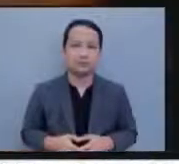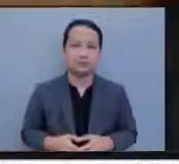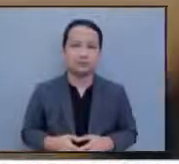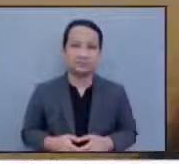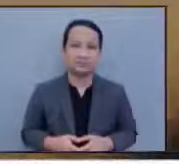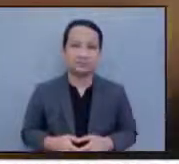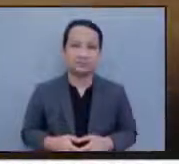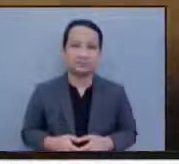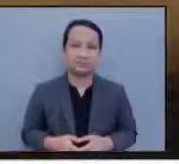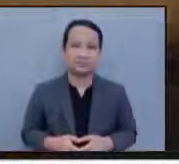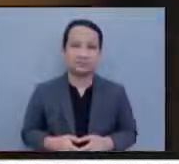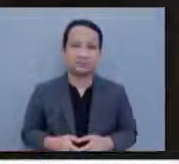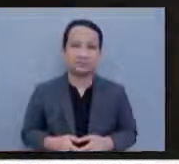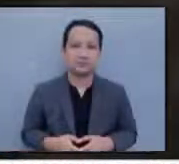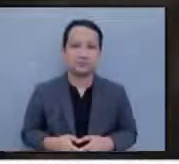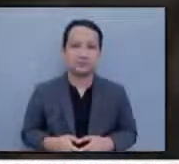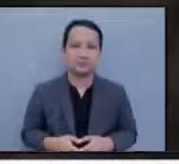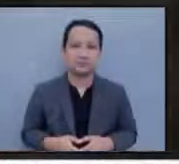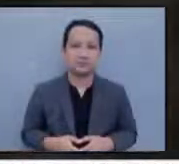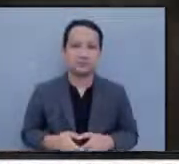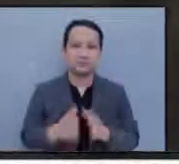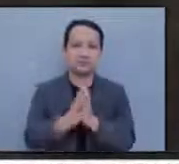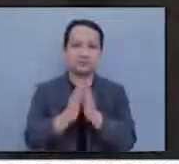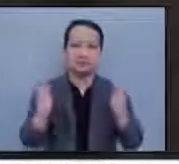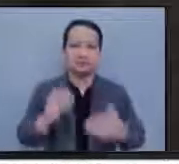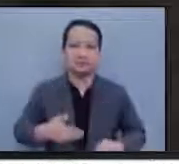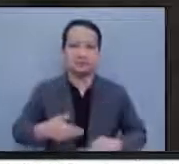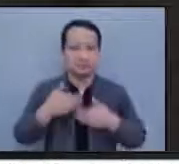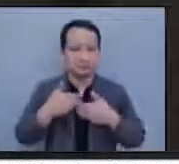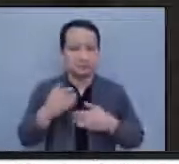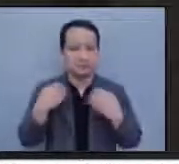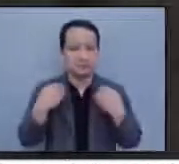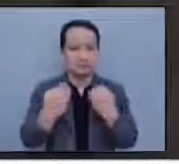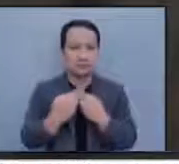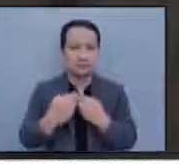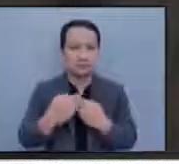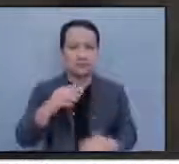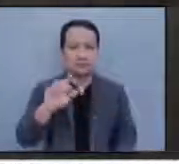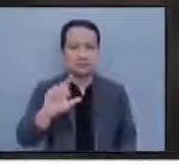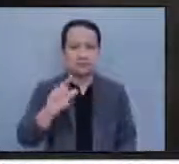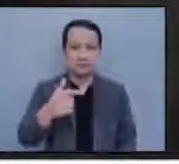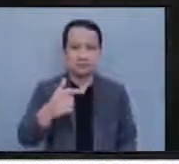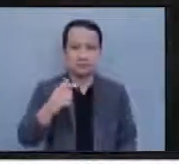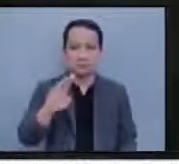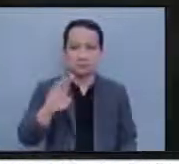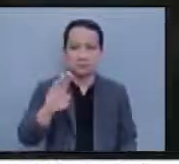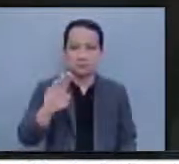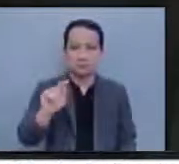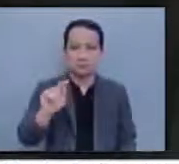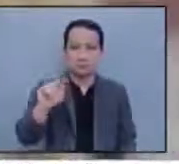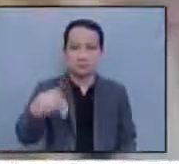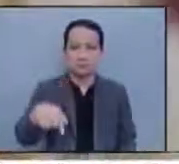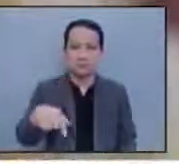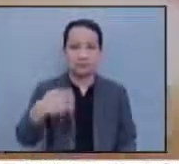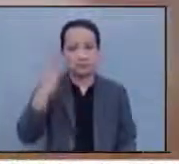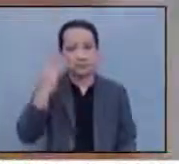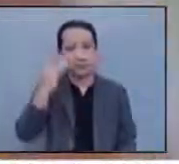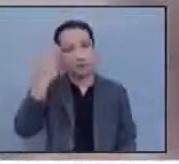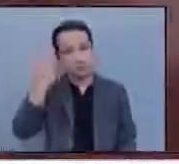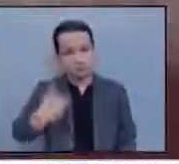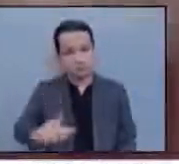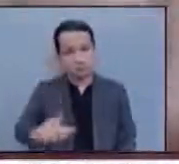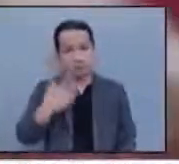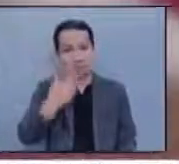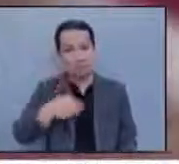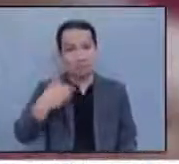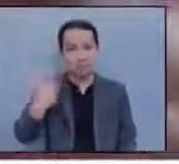I am very, very proud as a member of the LGBT community, and because this is who I am. At ayon sa